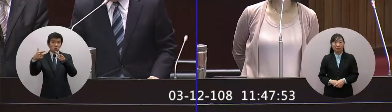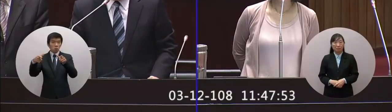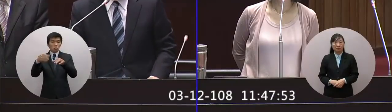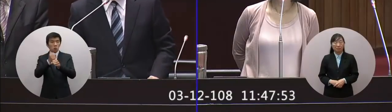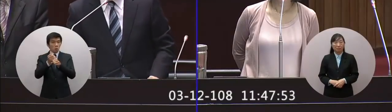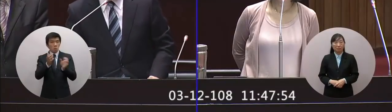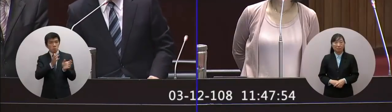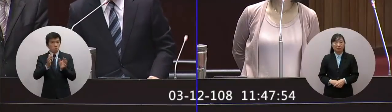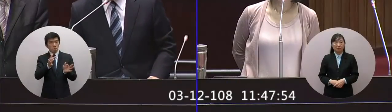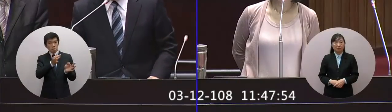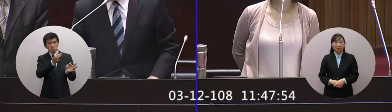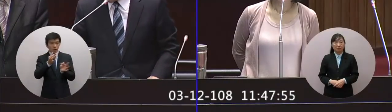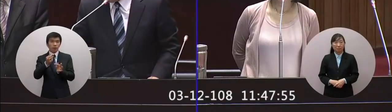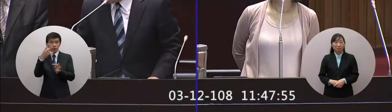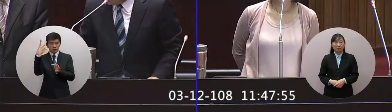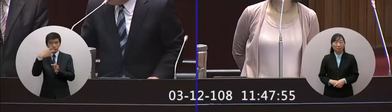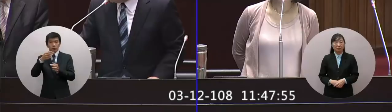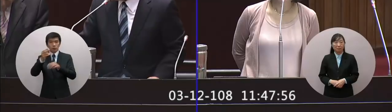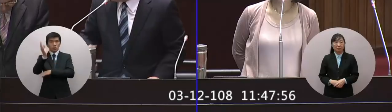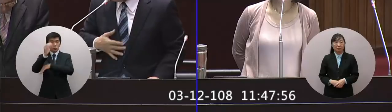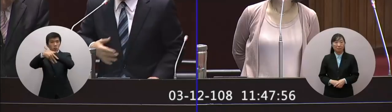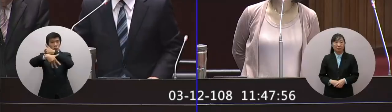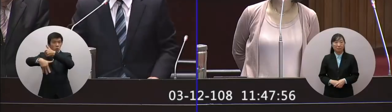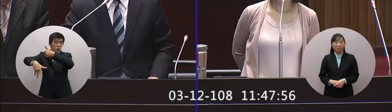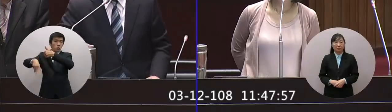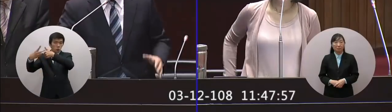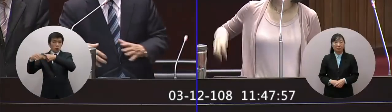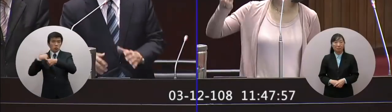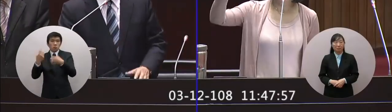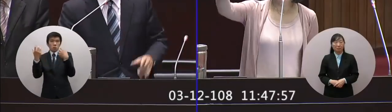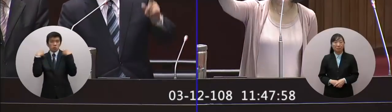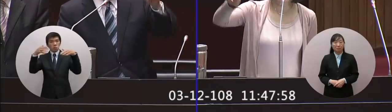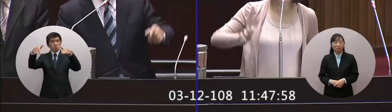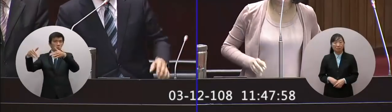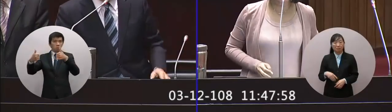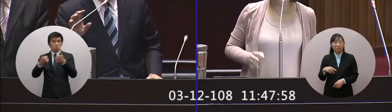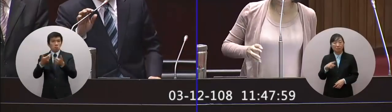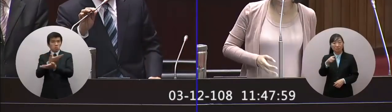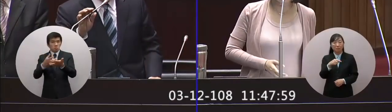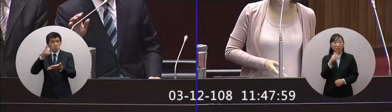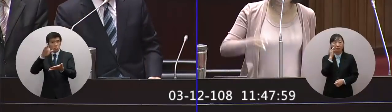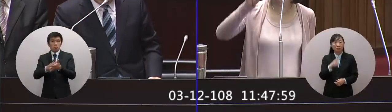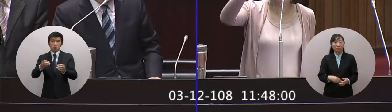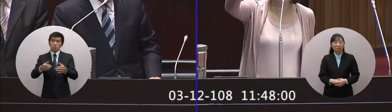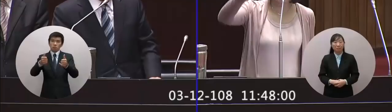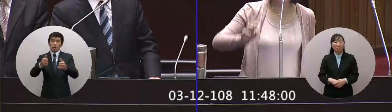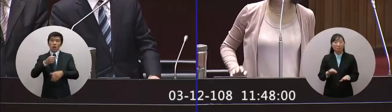部整理出来后，需要相关部位，让我整个来召集他们 三个月三。